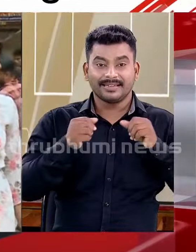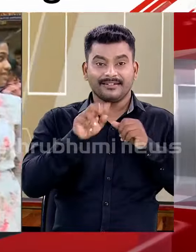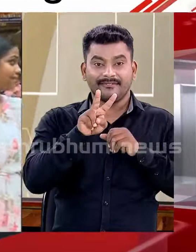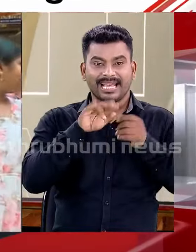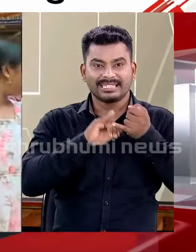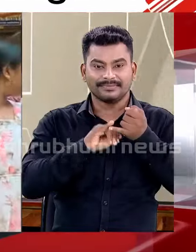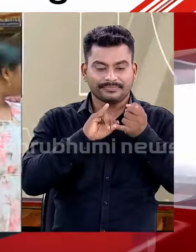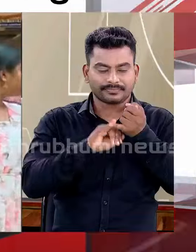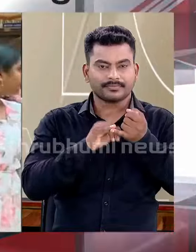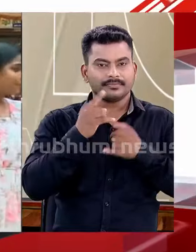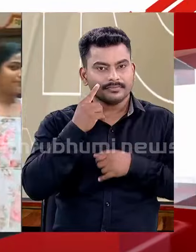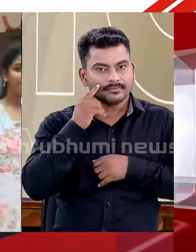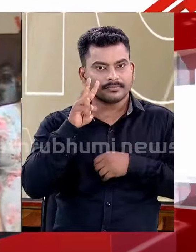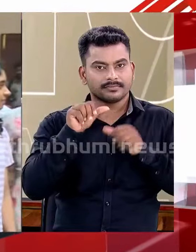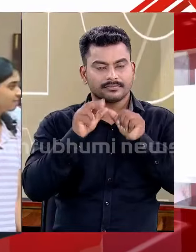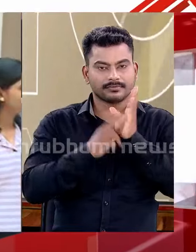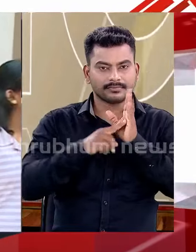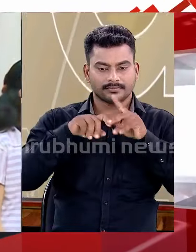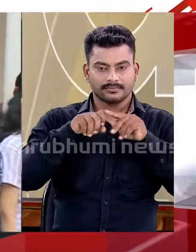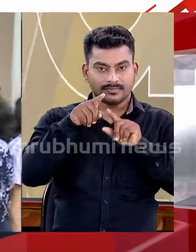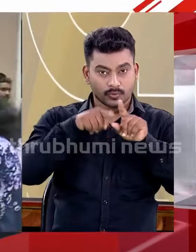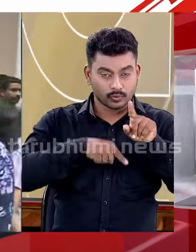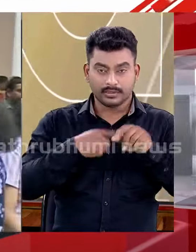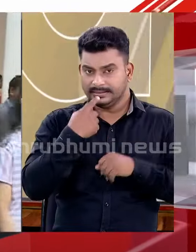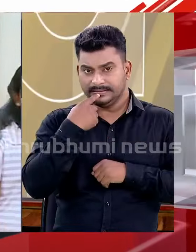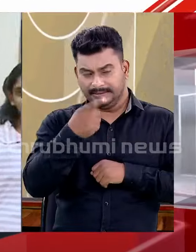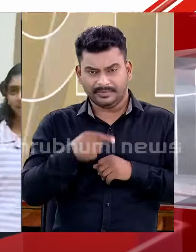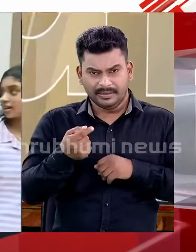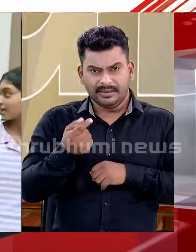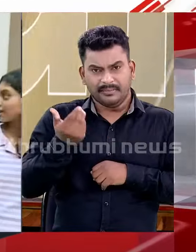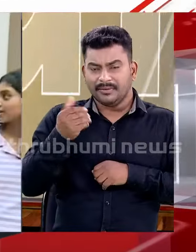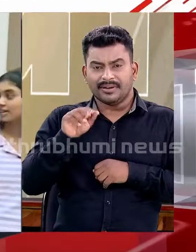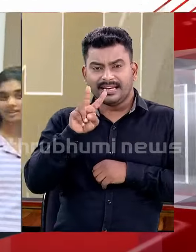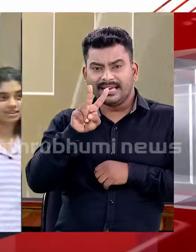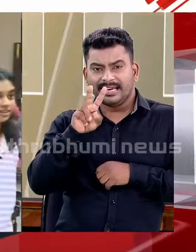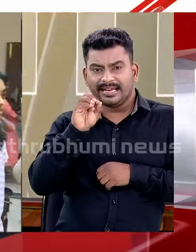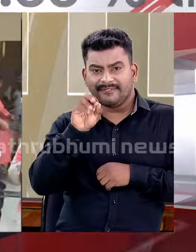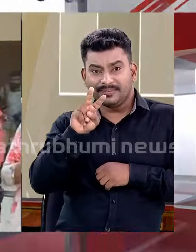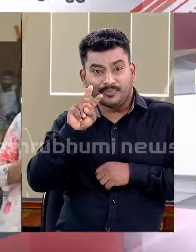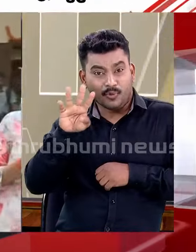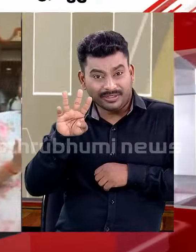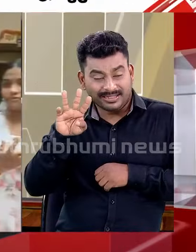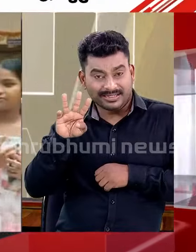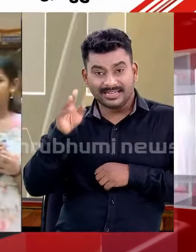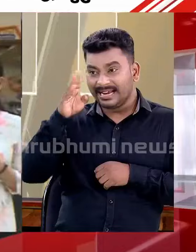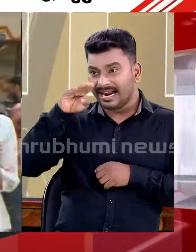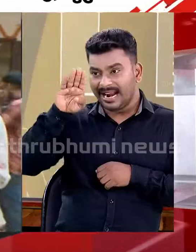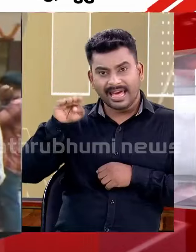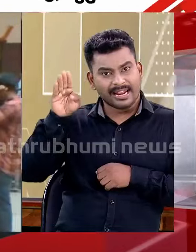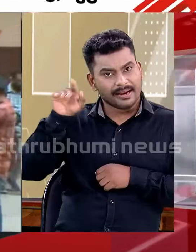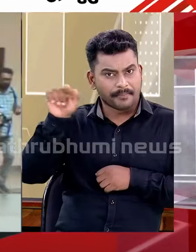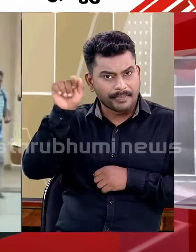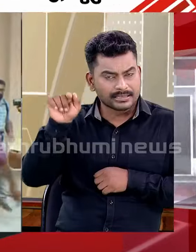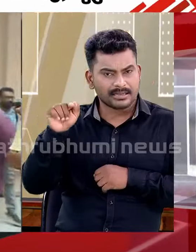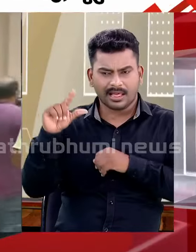സ്വാഭാവികമായിട്ടും ഈ നേരിയ വ്യത്യാസം മാത്രമാണ് കഴിഞ്ഞ വർഷത്തെ അപേക്ഷിച്ച് ഇപ്രാവശ്യം ഉള്ളത്. അപ്പോൾ വാരിക്കോരി മാർക്കുകൾ കുട്ടികൾക്ക് കൊടുക്കുന്നുണ്ടോ എന്നൊരു